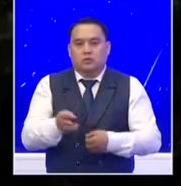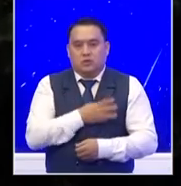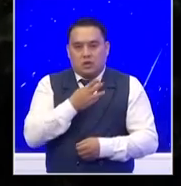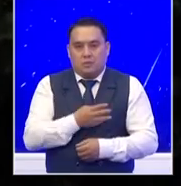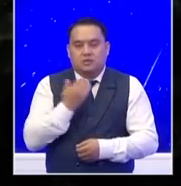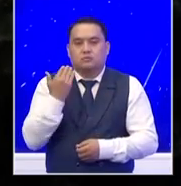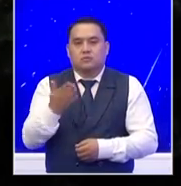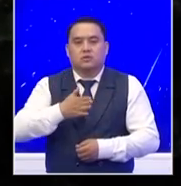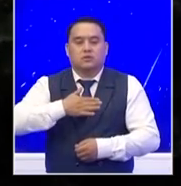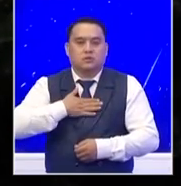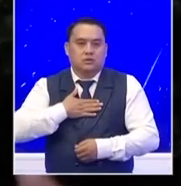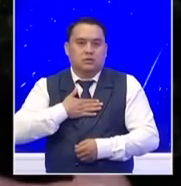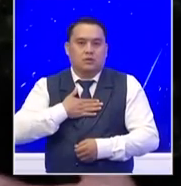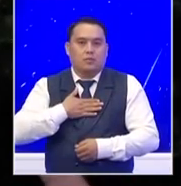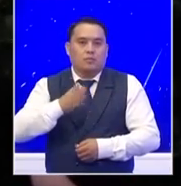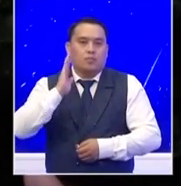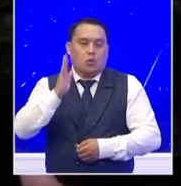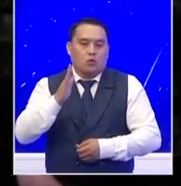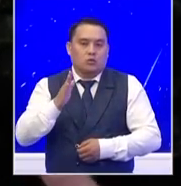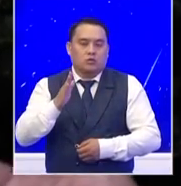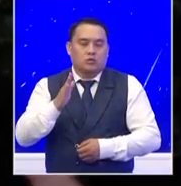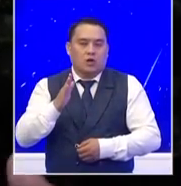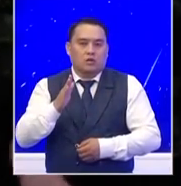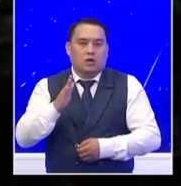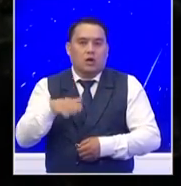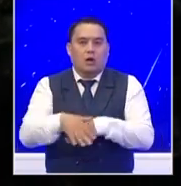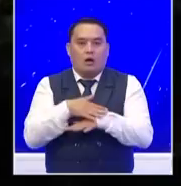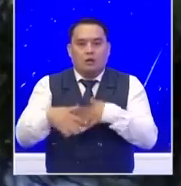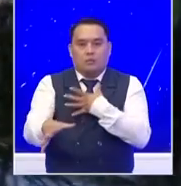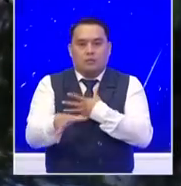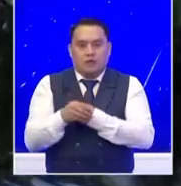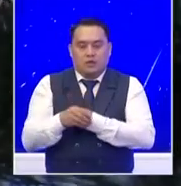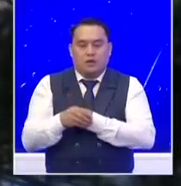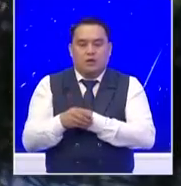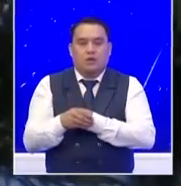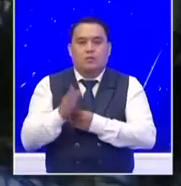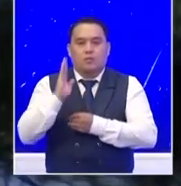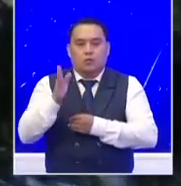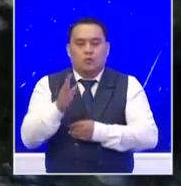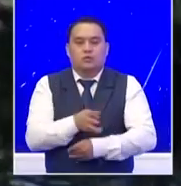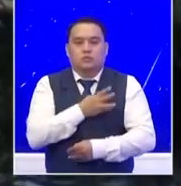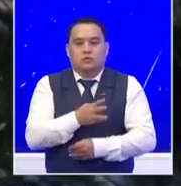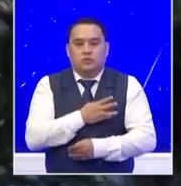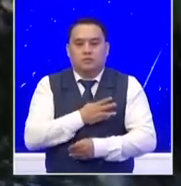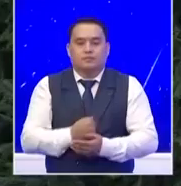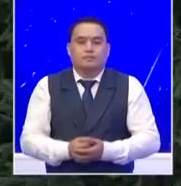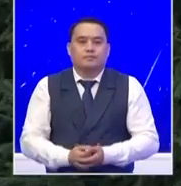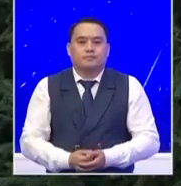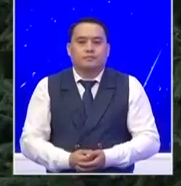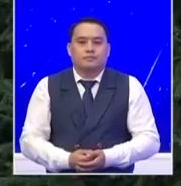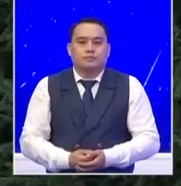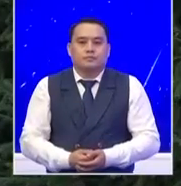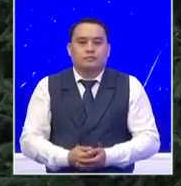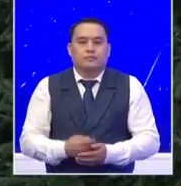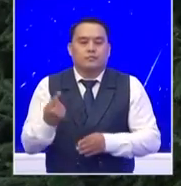Біз сіздің алдымызда жарқырап, халқыңызбен бірге қатар жүгеніңізге тілеулеспіз. Тұңғыш президентіміз